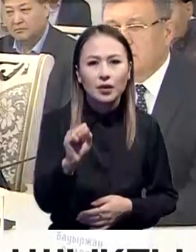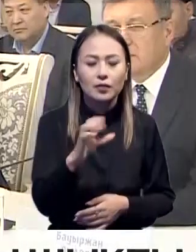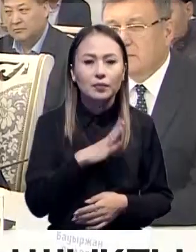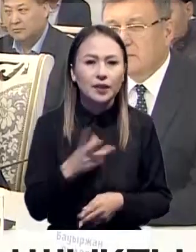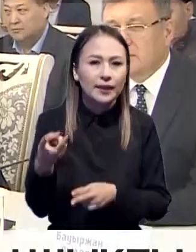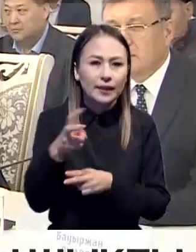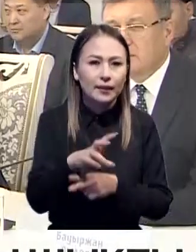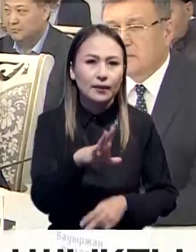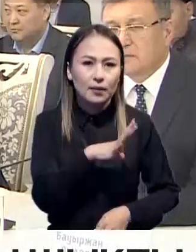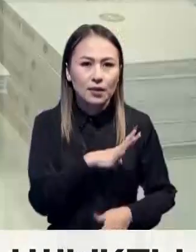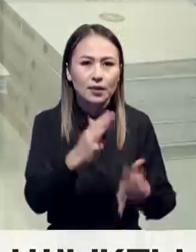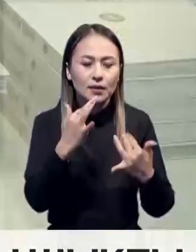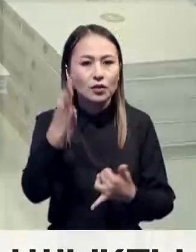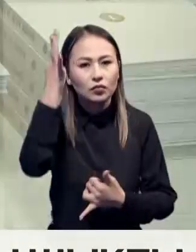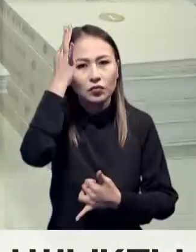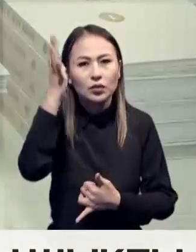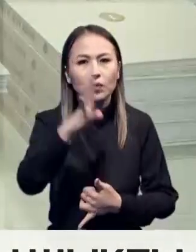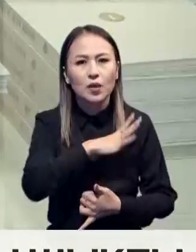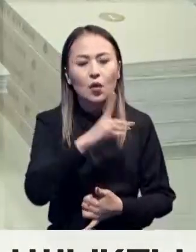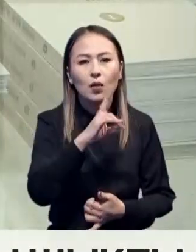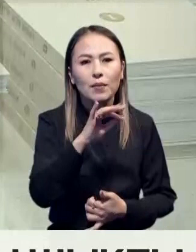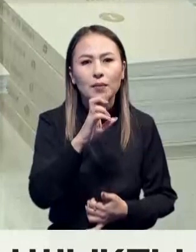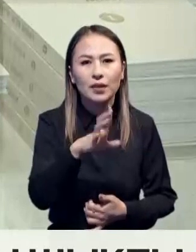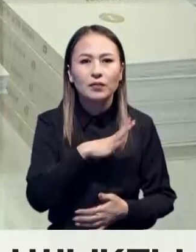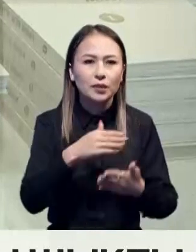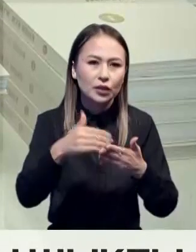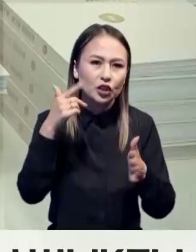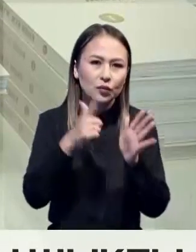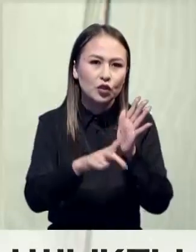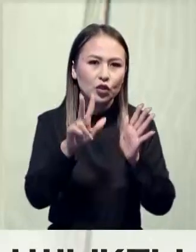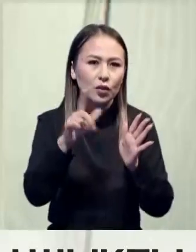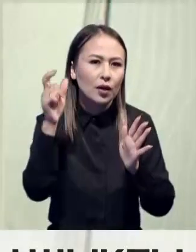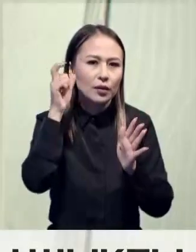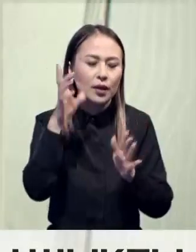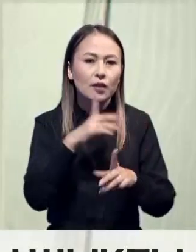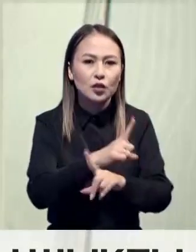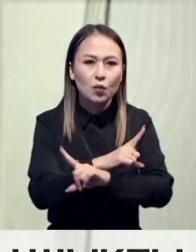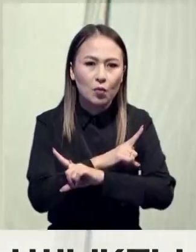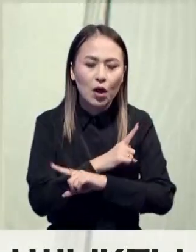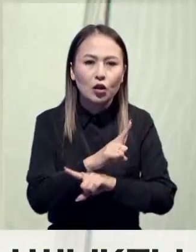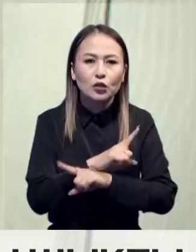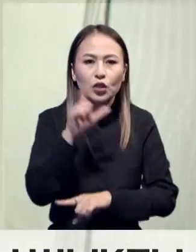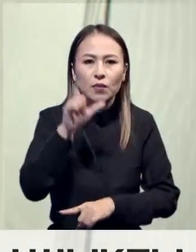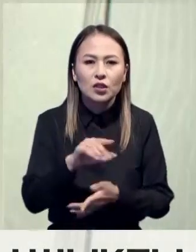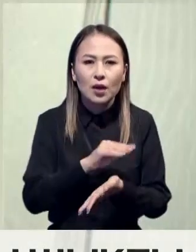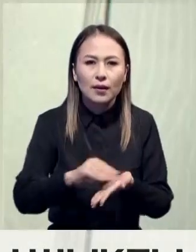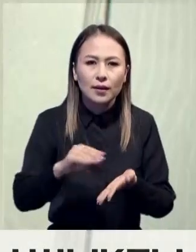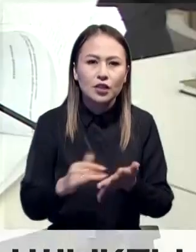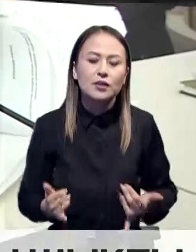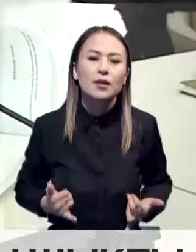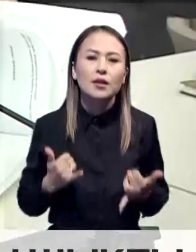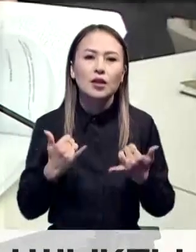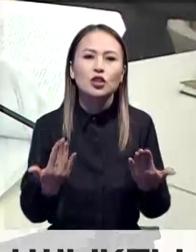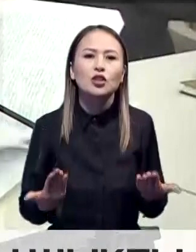келген. Еске сала кеткен жөн, сықақшы Көпен Әмірбек былтыр 73 жасқа қараған шағында қайтыс болды. Марқұмның шығармашылығына